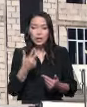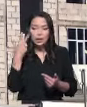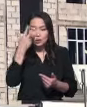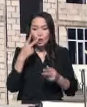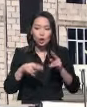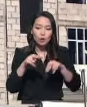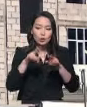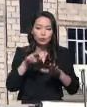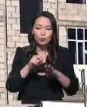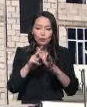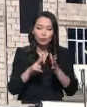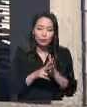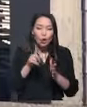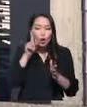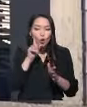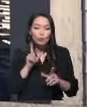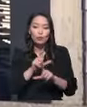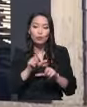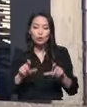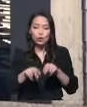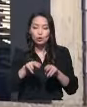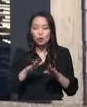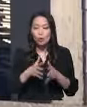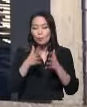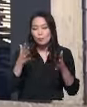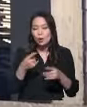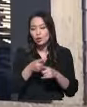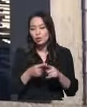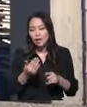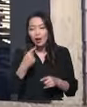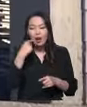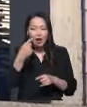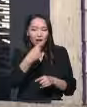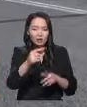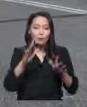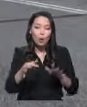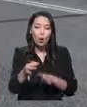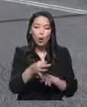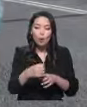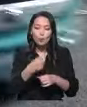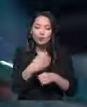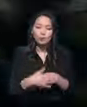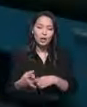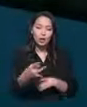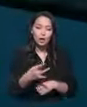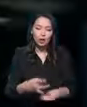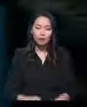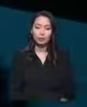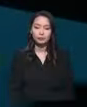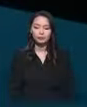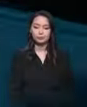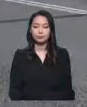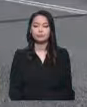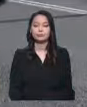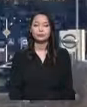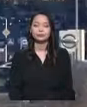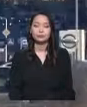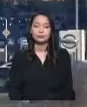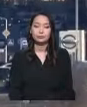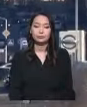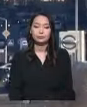построят 18 комфортных школ. Большая часть из них в отдаленных от областного центра районах. Марина Иниватова, Жнайдар Архимжанов,